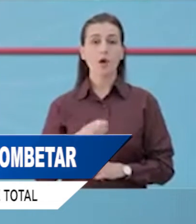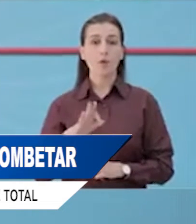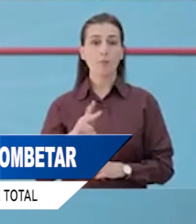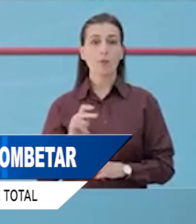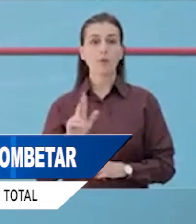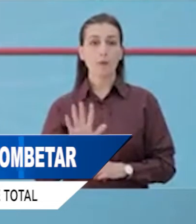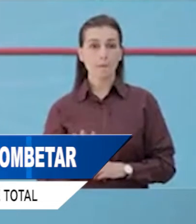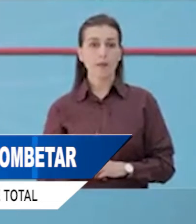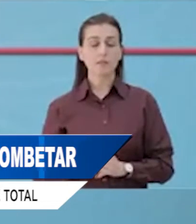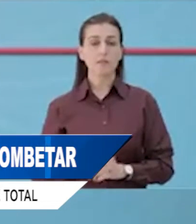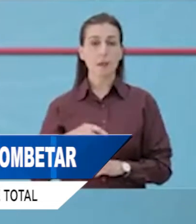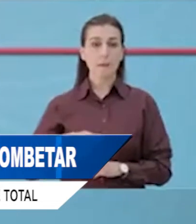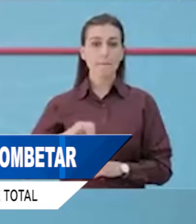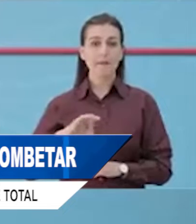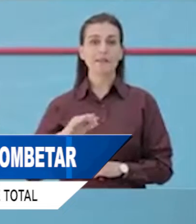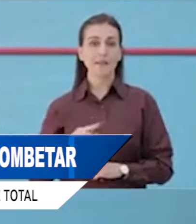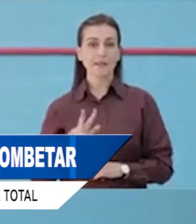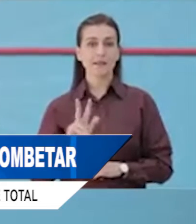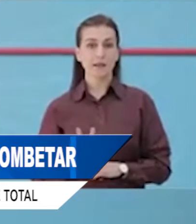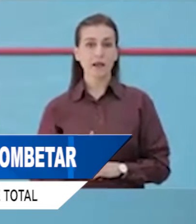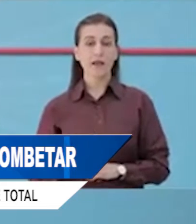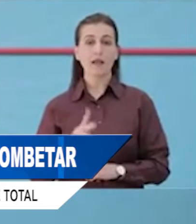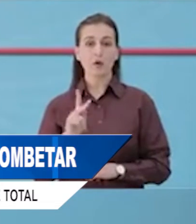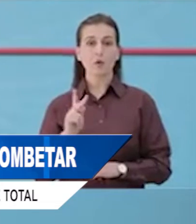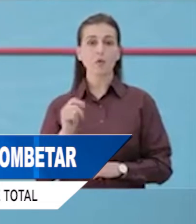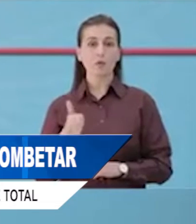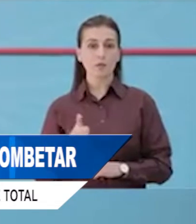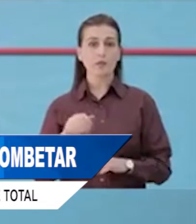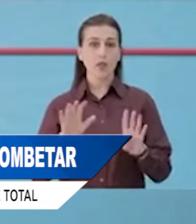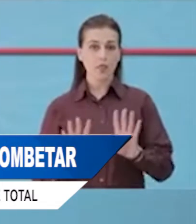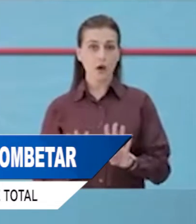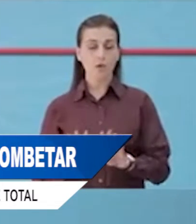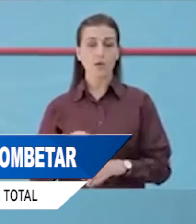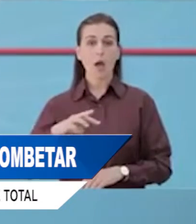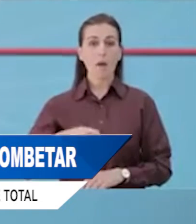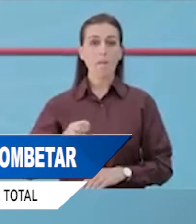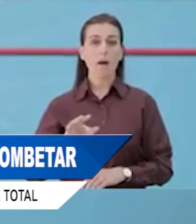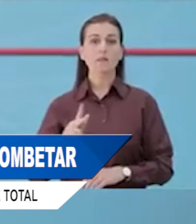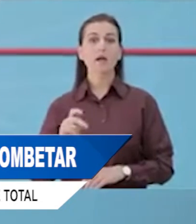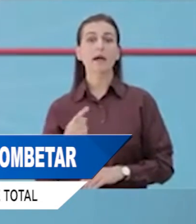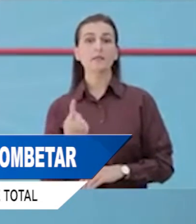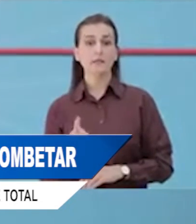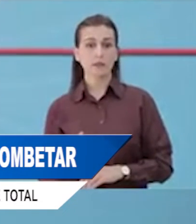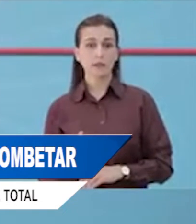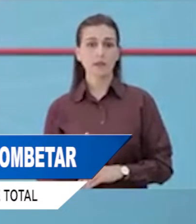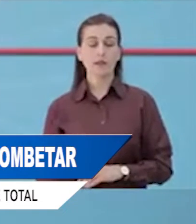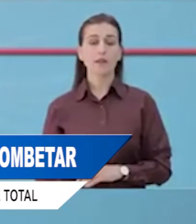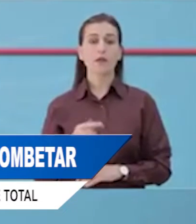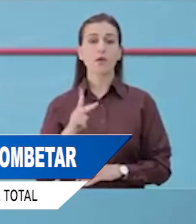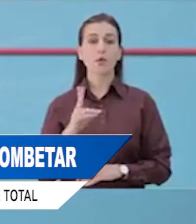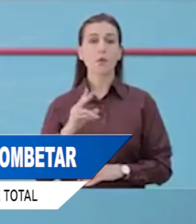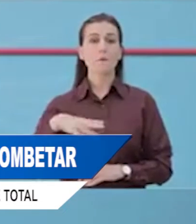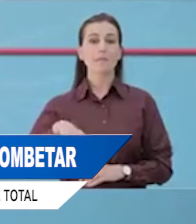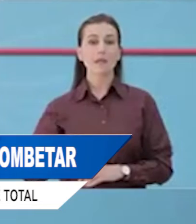raste, Mirdit 3 raste, Kukës 9 raste, Mallakastër 1 rast dhe Kurbin